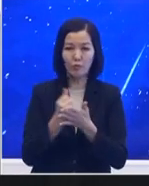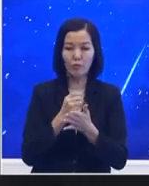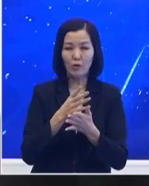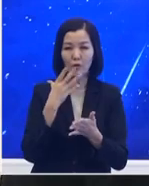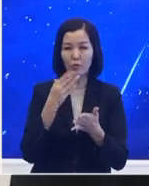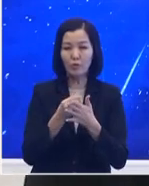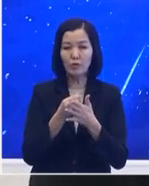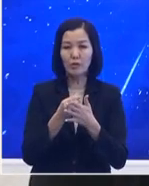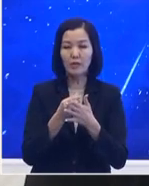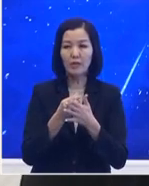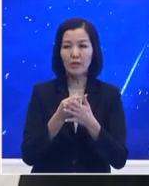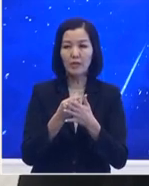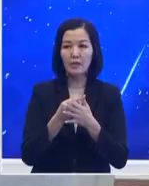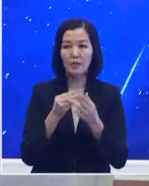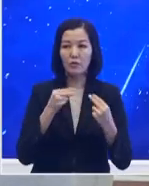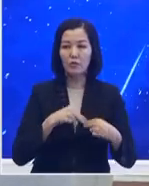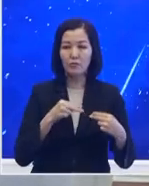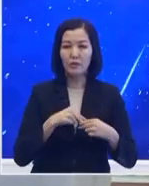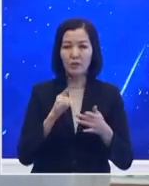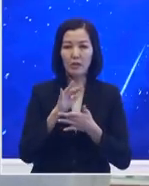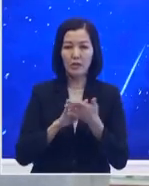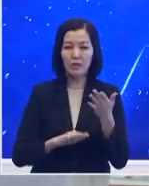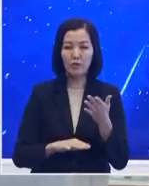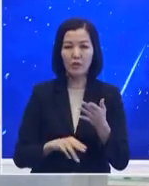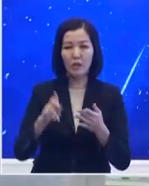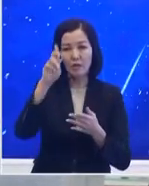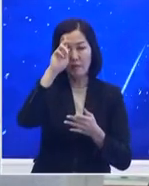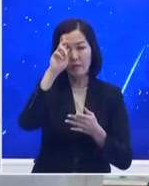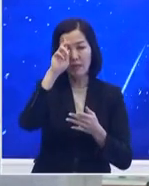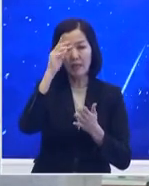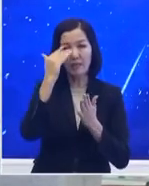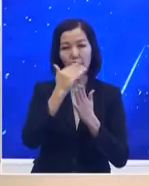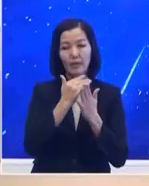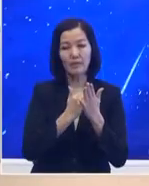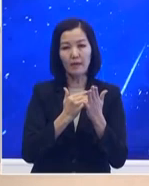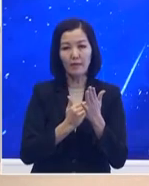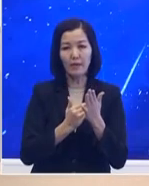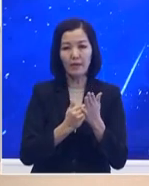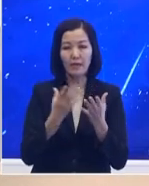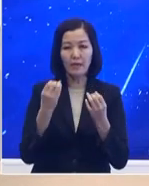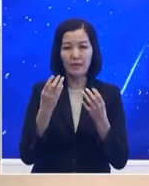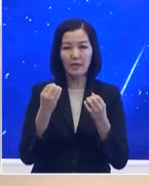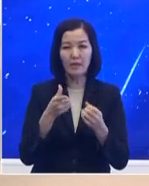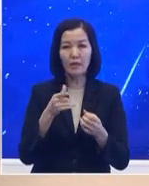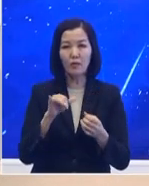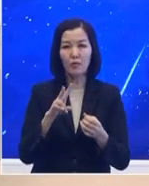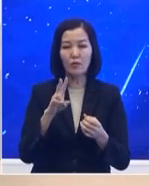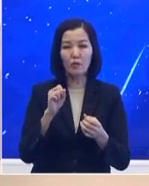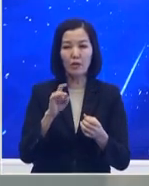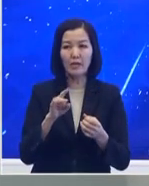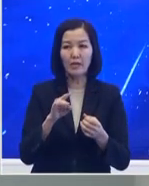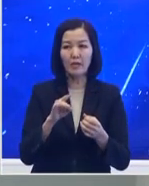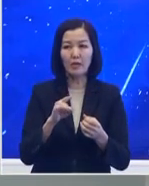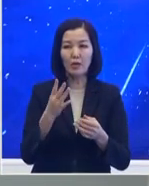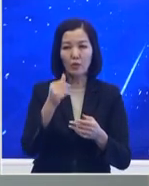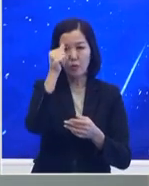өзінің осы жұмысын жалғастыруда. Мемлекеттік бастаманың шарапатын көріп отырған тағы бір тұрғын Гүлнәр Талдыбаева. Осыдан 4